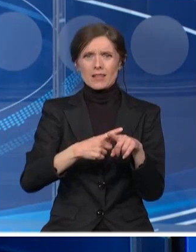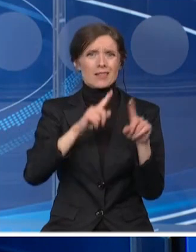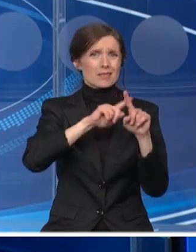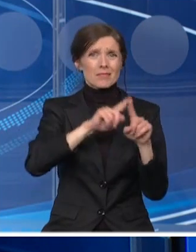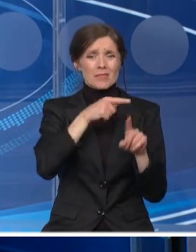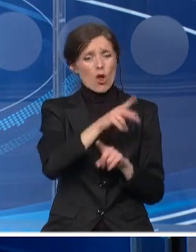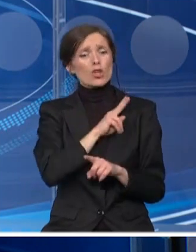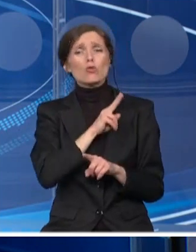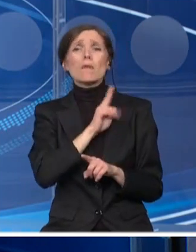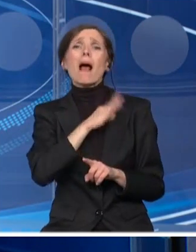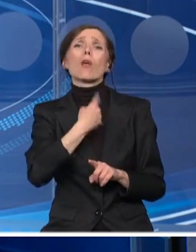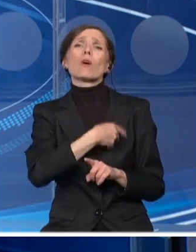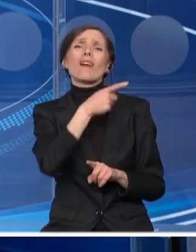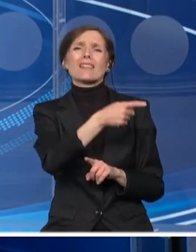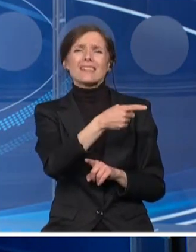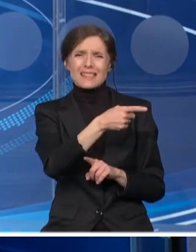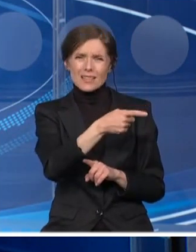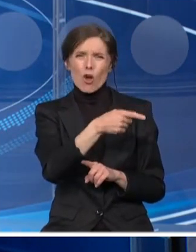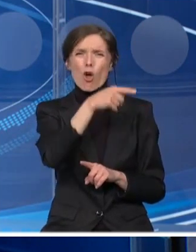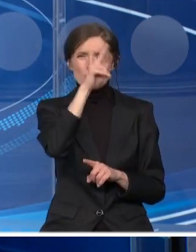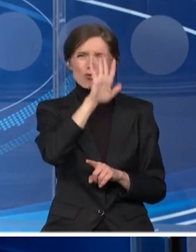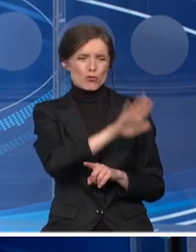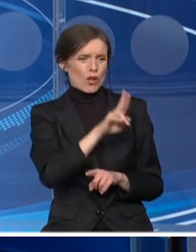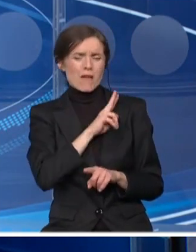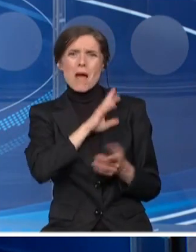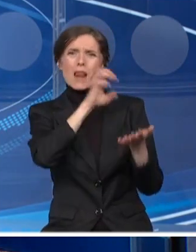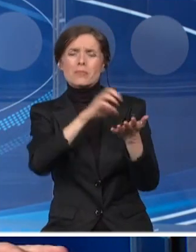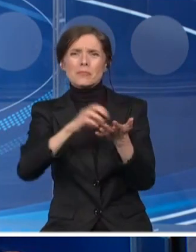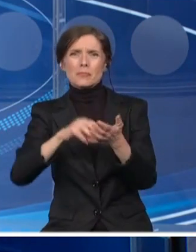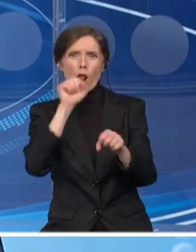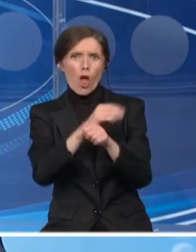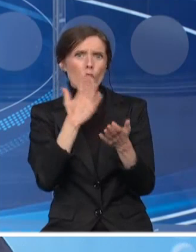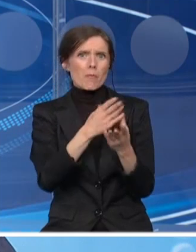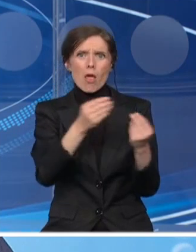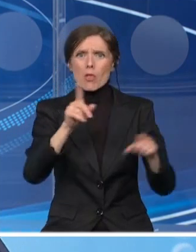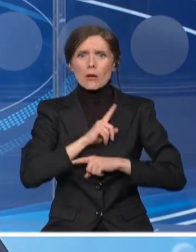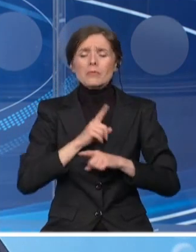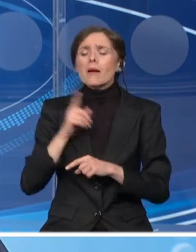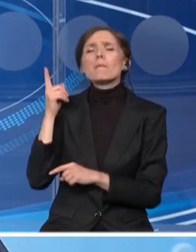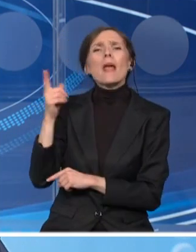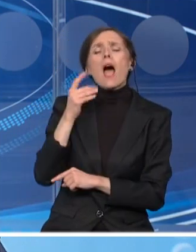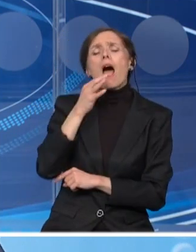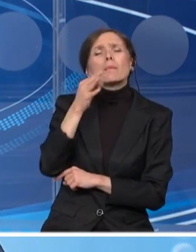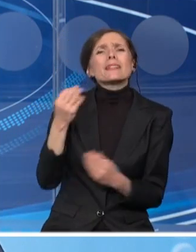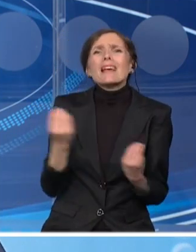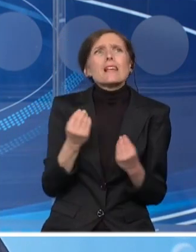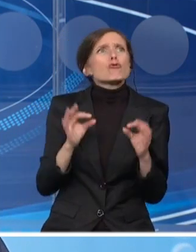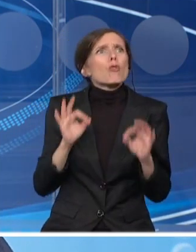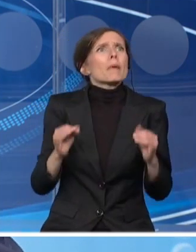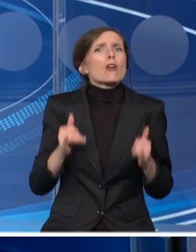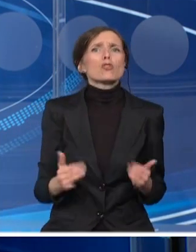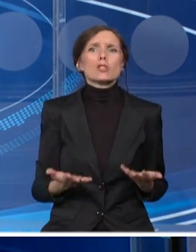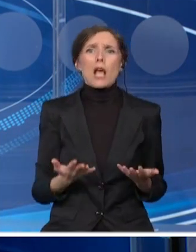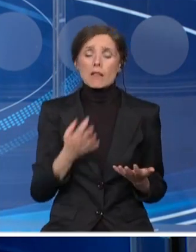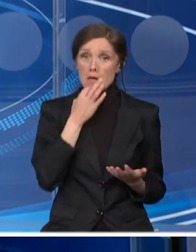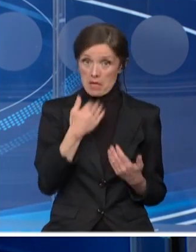logora koji je u njoj predstavljao fabriku, industriju smrti. Postavlja se pitanje zašto sada, zašto ovaj trenutak je odabran? Pa jesmo li ga